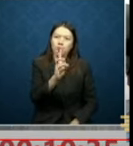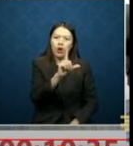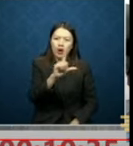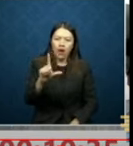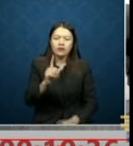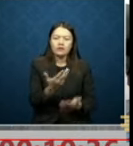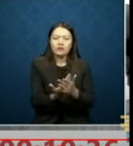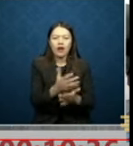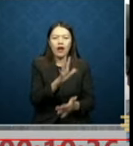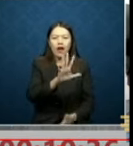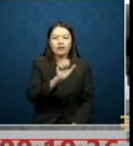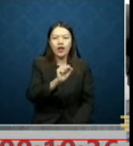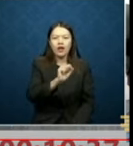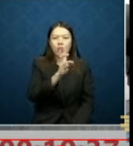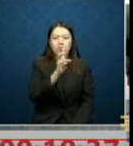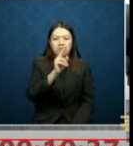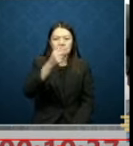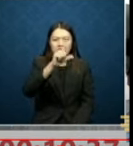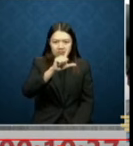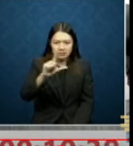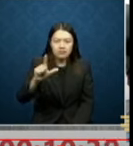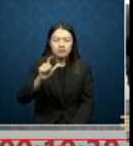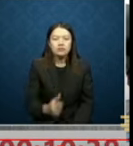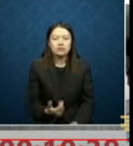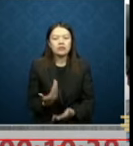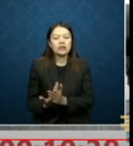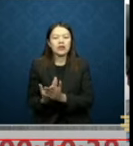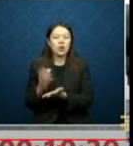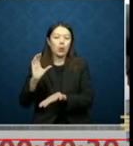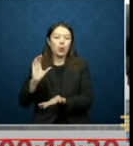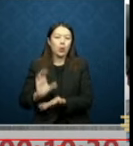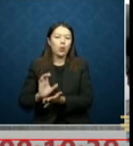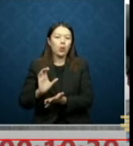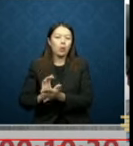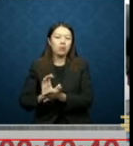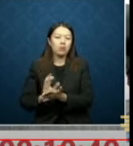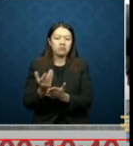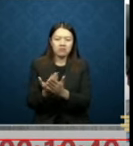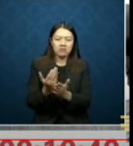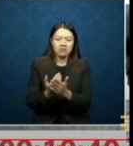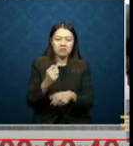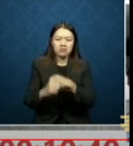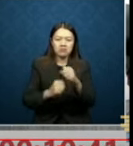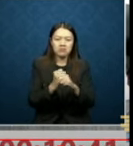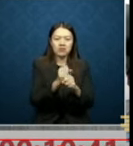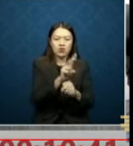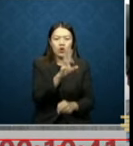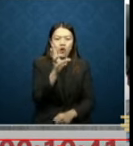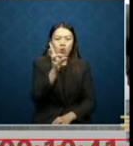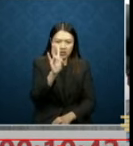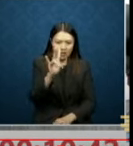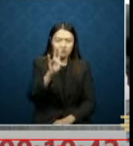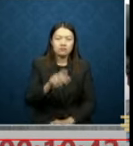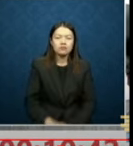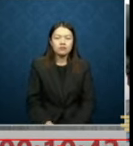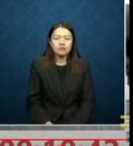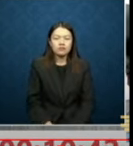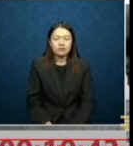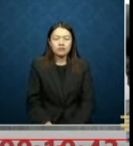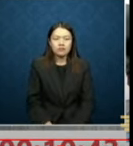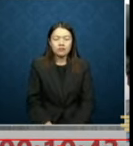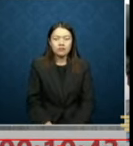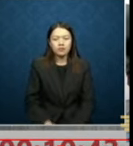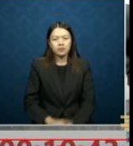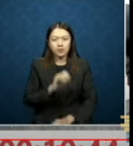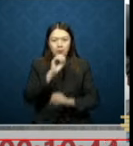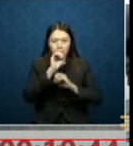ณ 560,000 ล้านบาทโดยงบประมาณนี่จะใช้จ่ายก็ประมาณรายจ่ายปี2567กล่